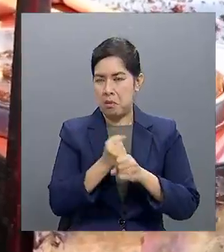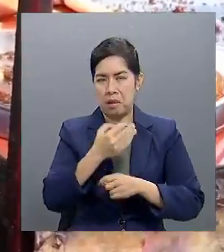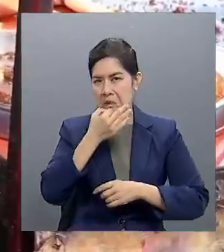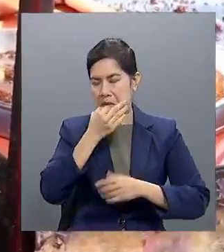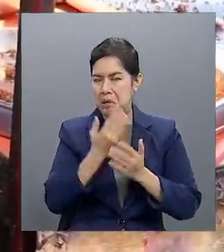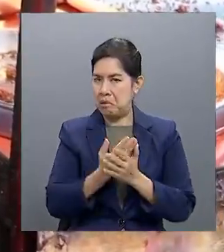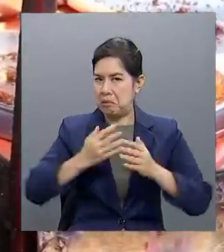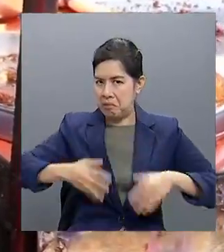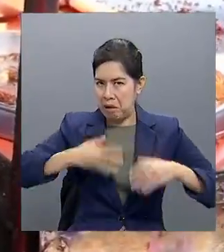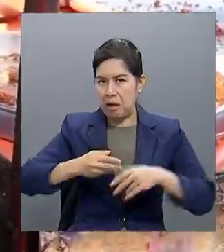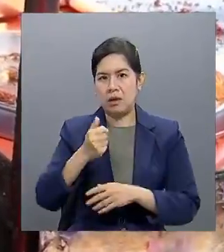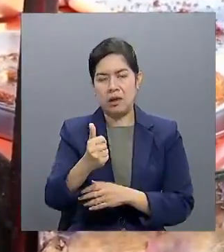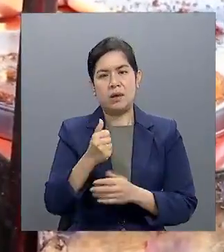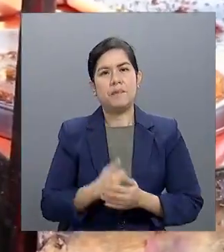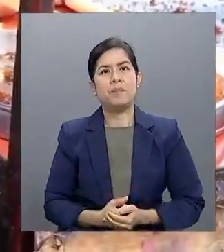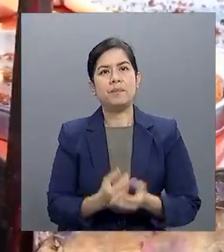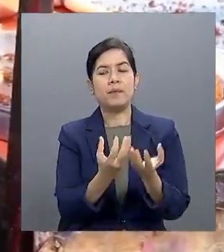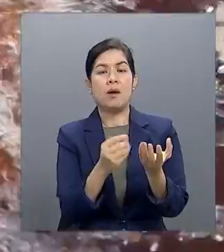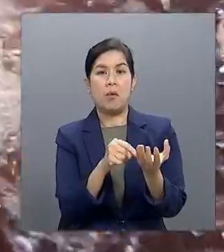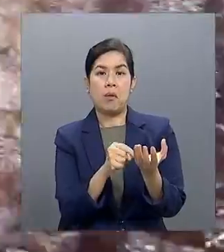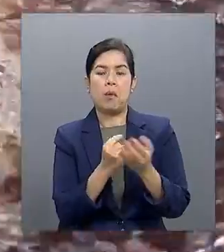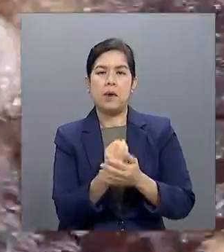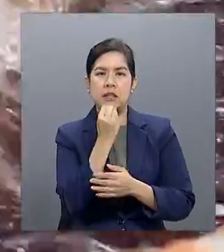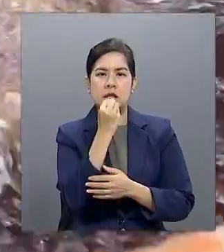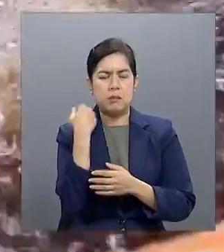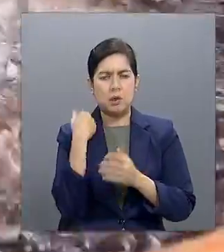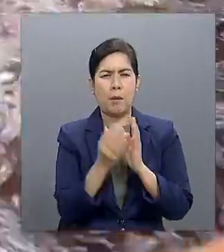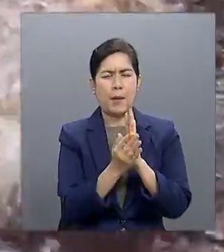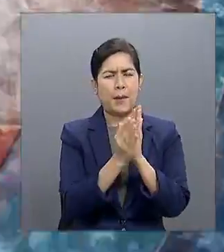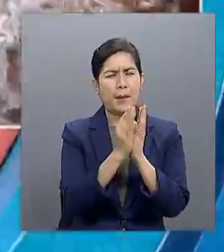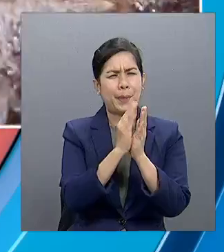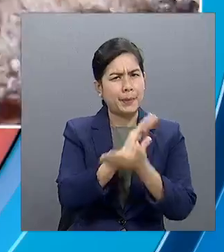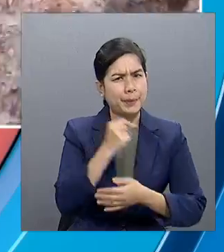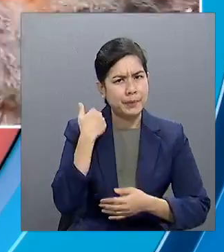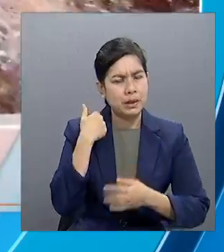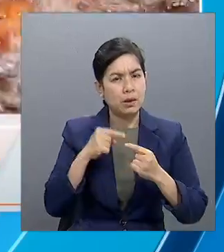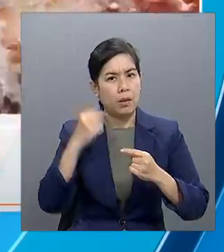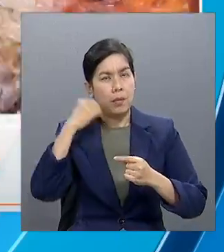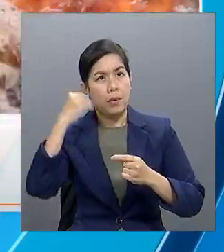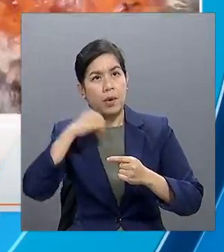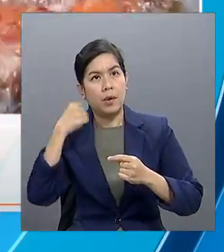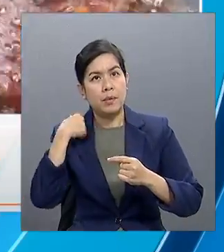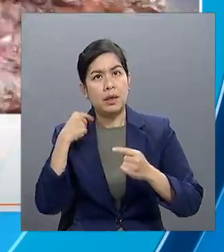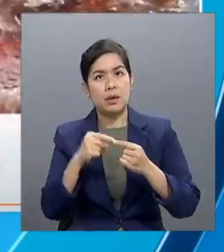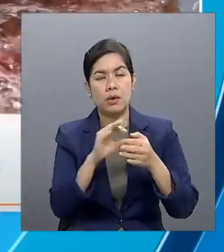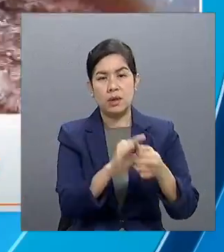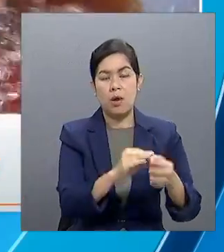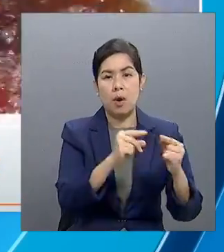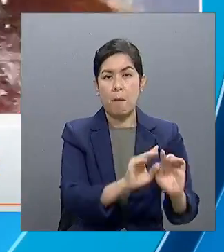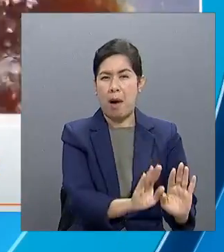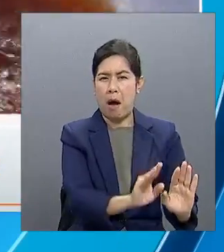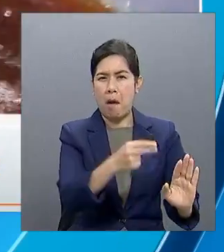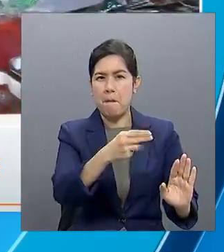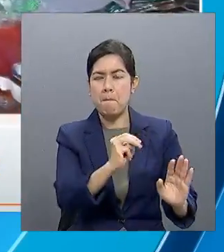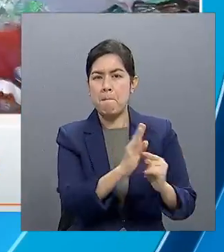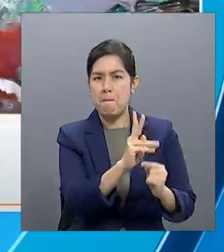องรสชาติเนี่ยคุณสมพรบอกว่าถูกพัฒนามาหลายครั้งได้การสูตรการทอดการหมักเฉพาะตัวกรอบนอกนุ่มในลูกค้าหล